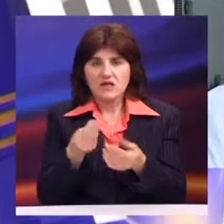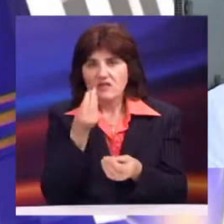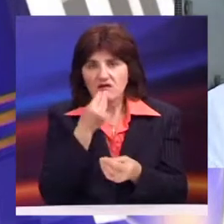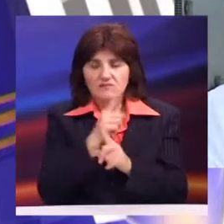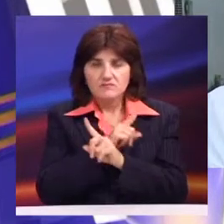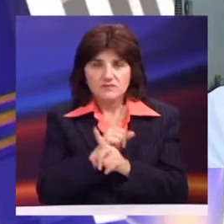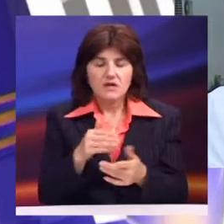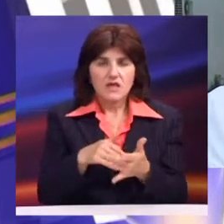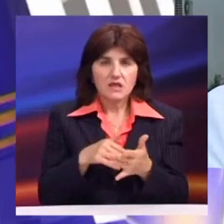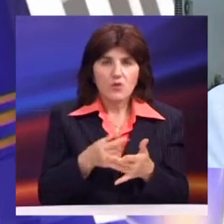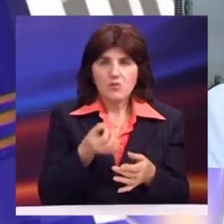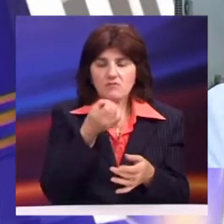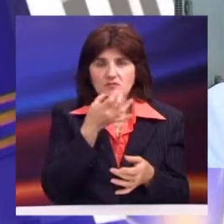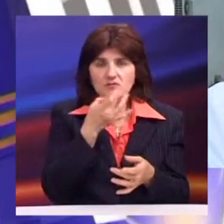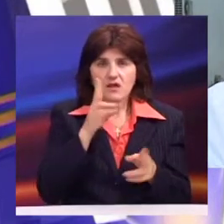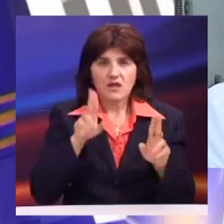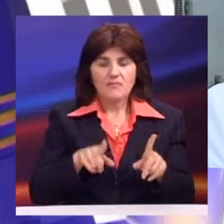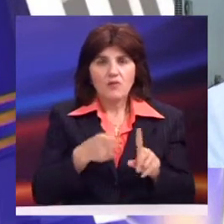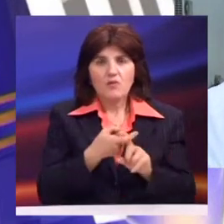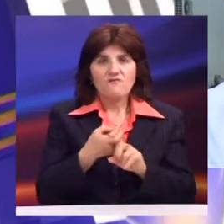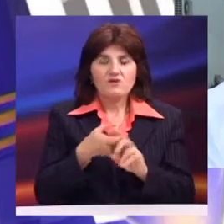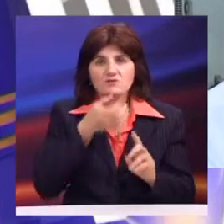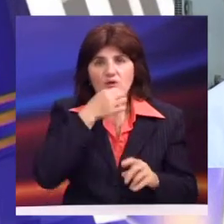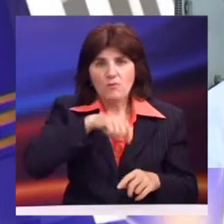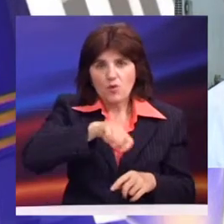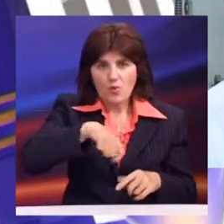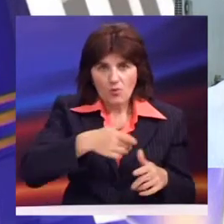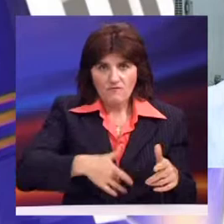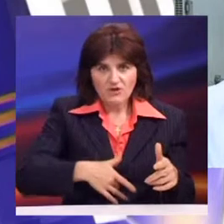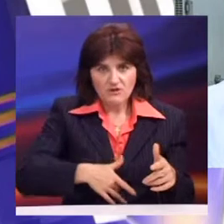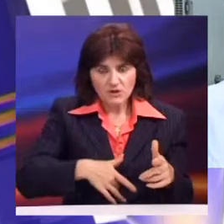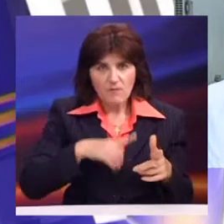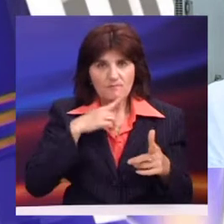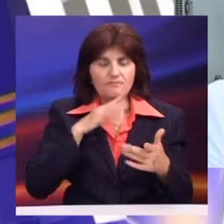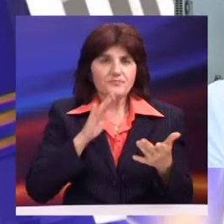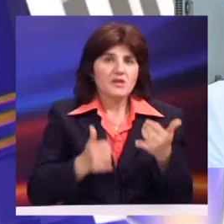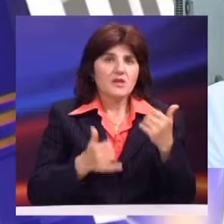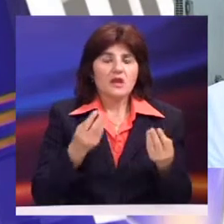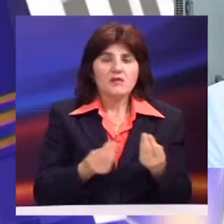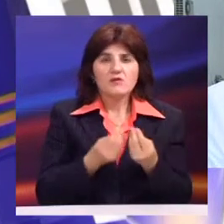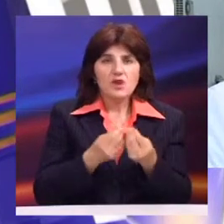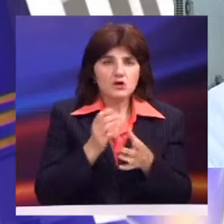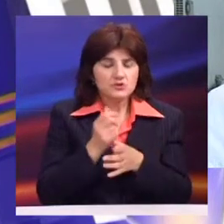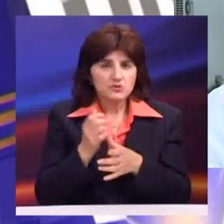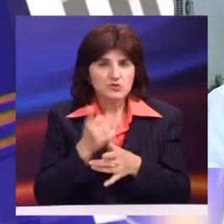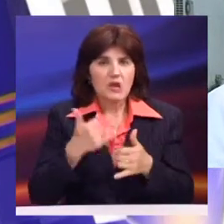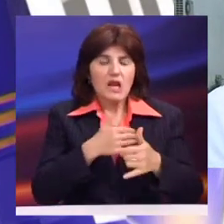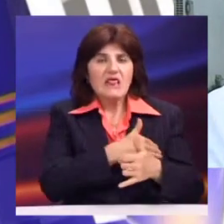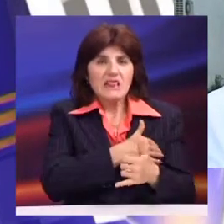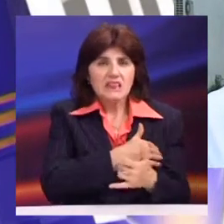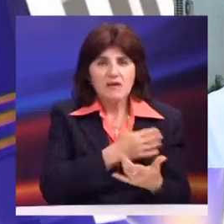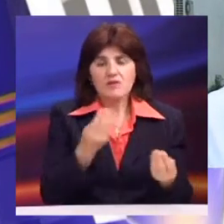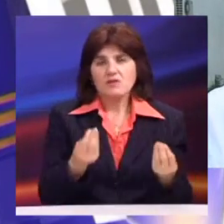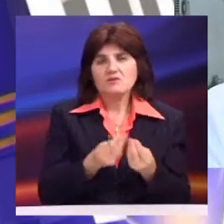uzimanja hrane, poneti neki probiotik u slučaju da se neke dijareje dese. Ako se već dese temperature koje